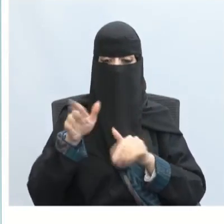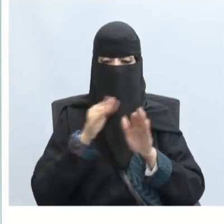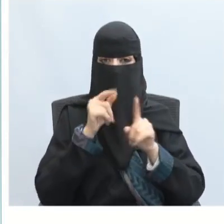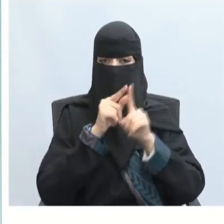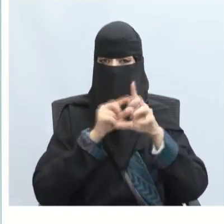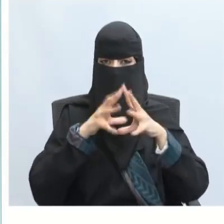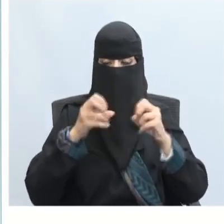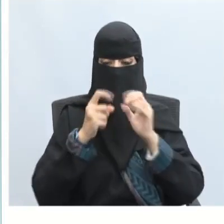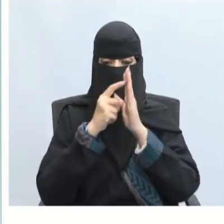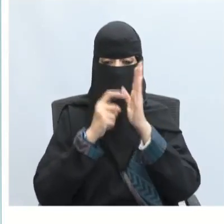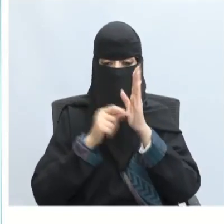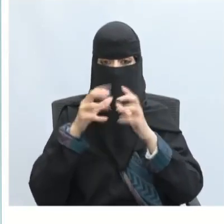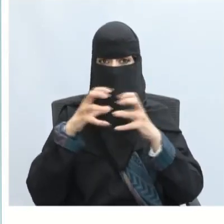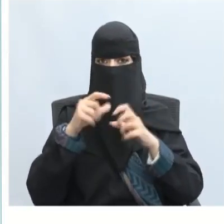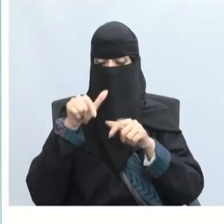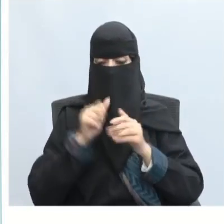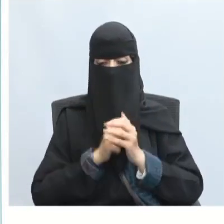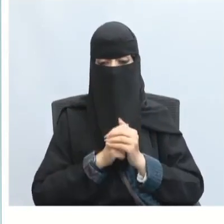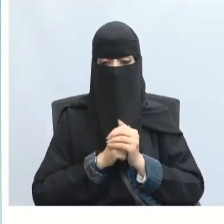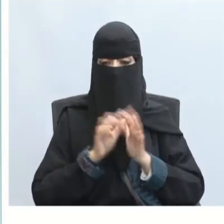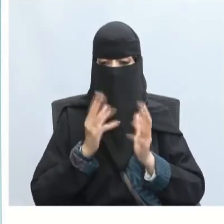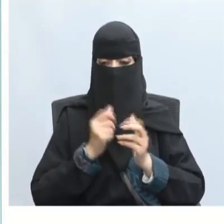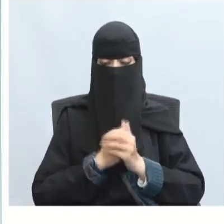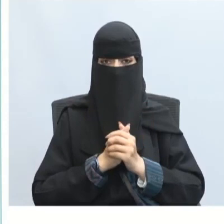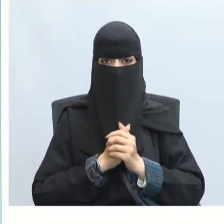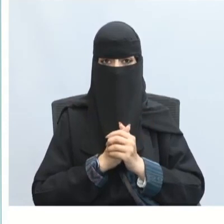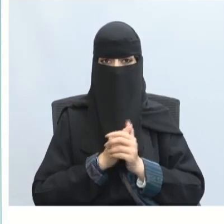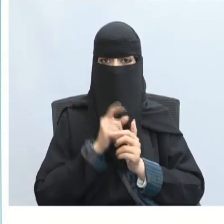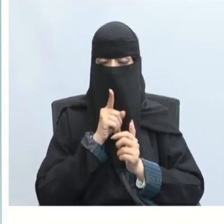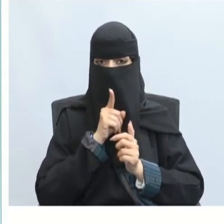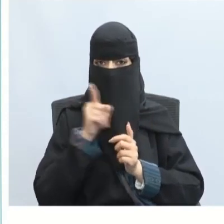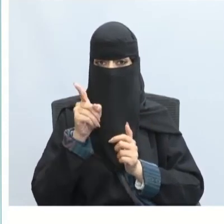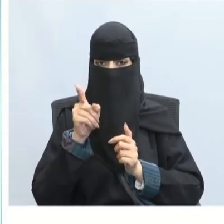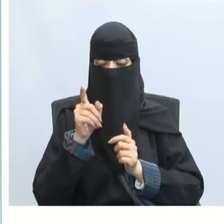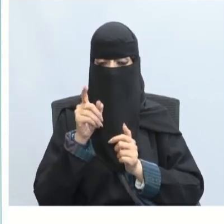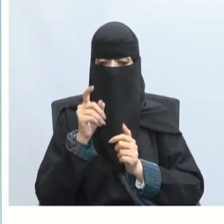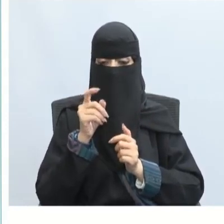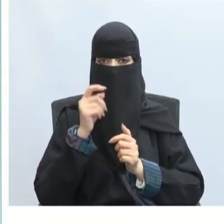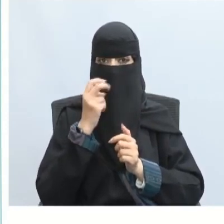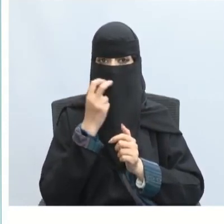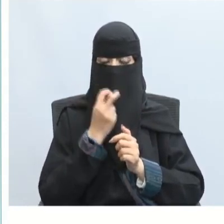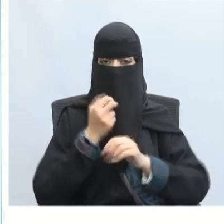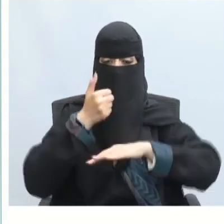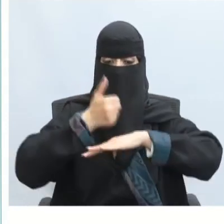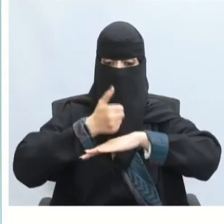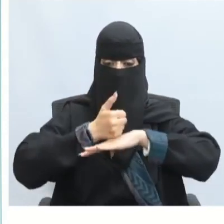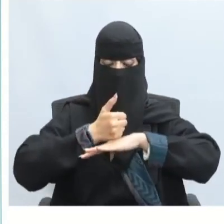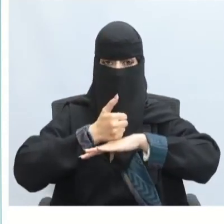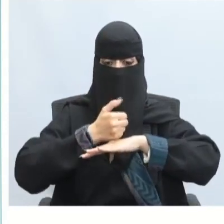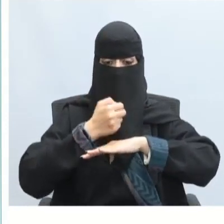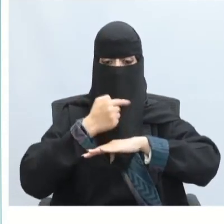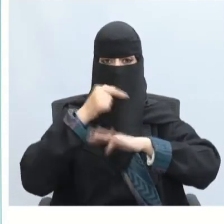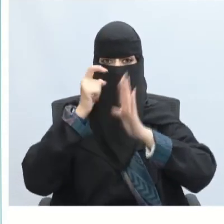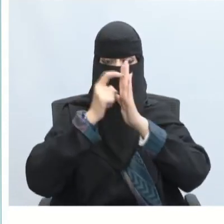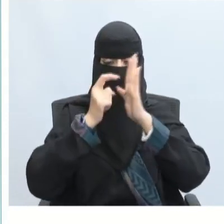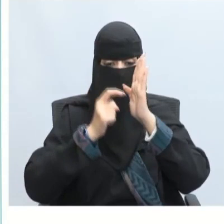واللوائح تعريف الانظمه وتعريف اللائحه النظام تعريف النظام